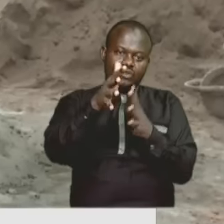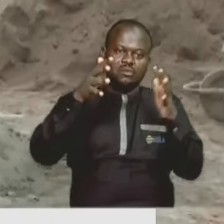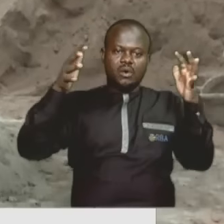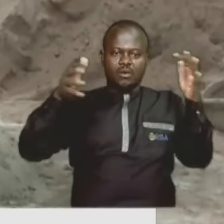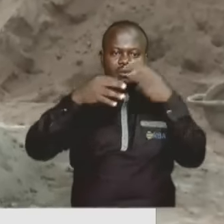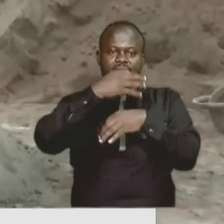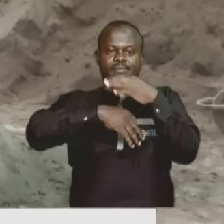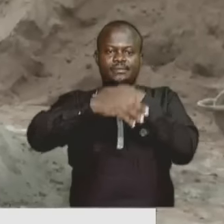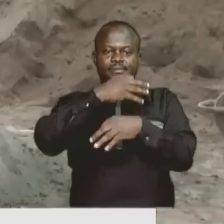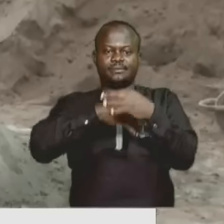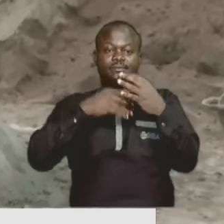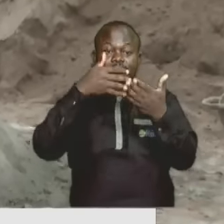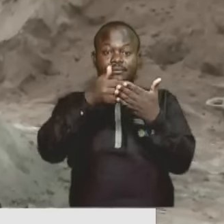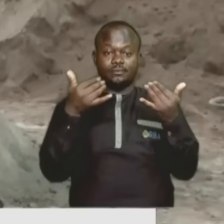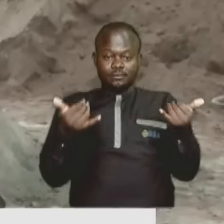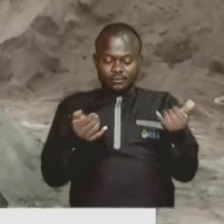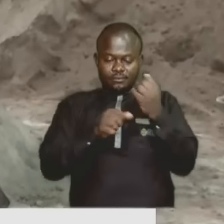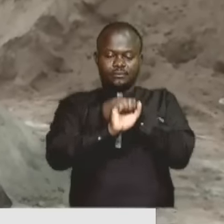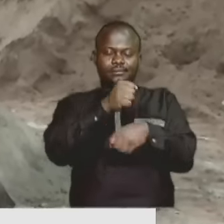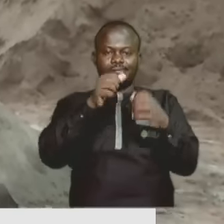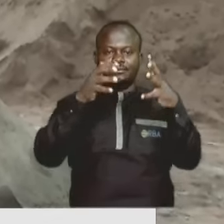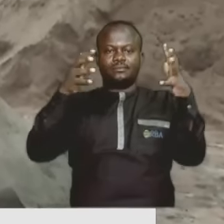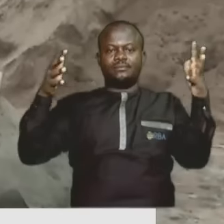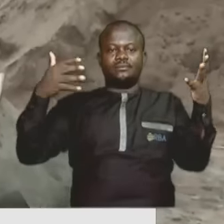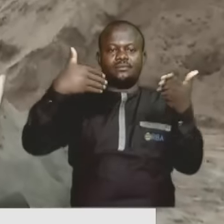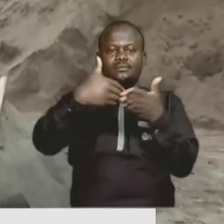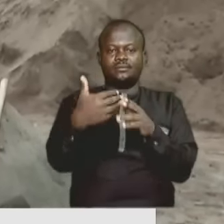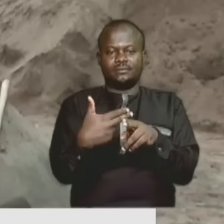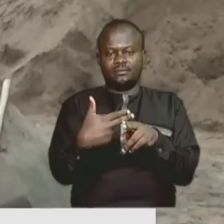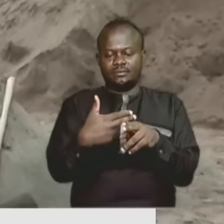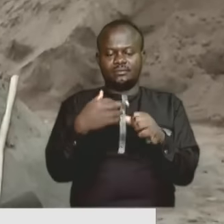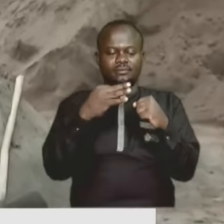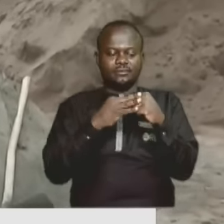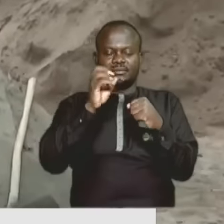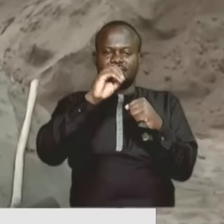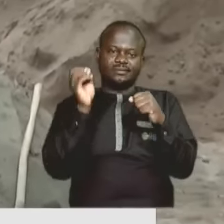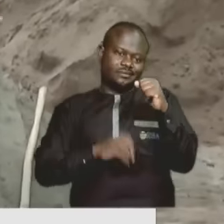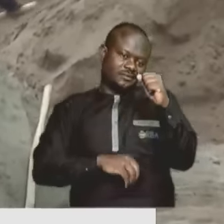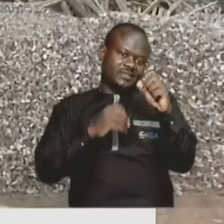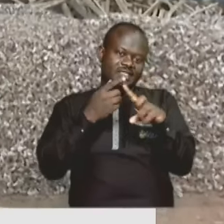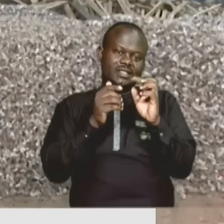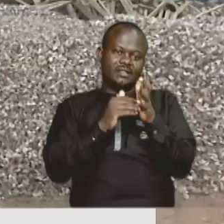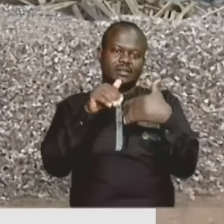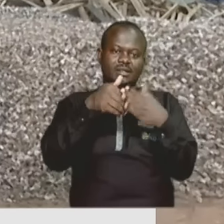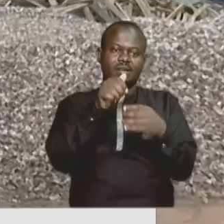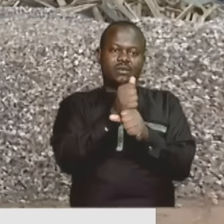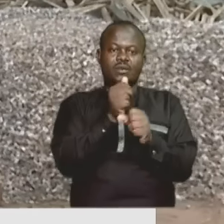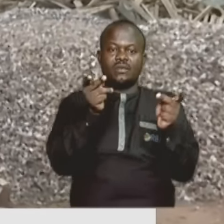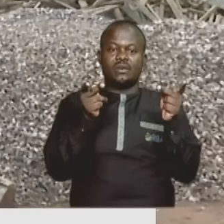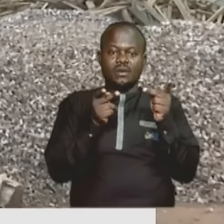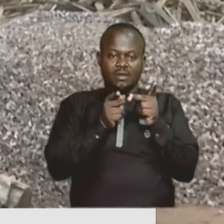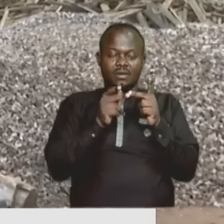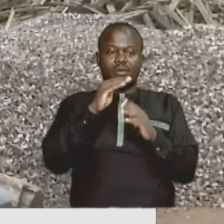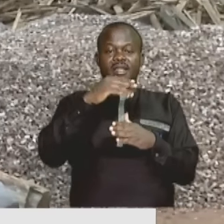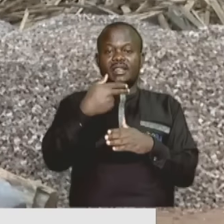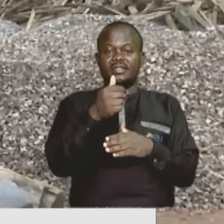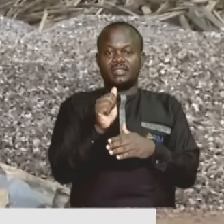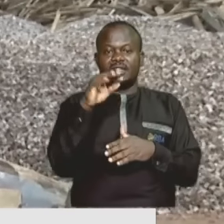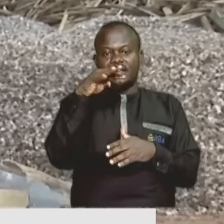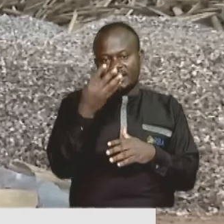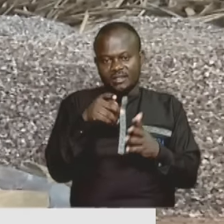uruganda kugeza ubu imirimo yo kurwagura yageze ku gipimo cya 80% ikaba irimo gukorerwa ku buso bungana n'hegitare nke zaguzwe